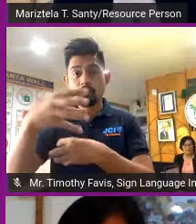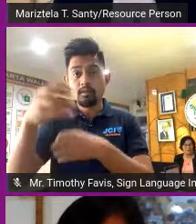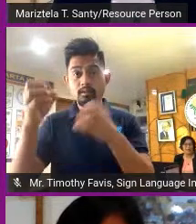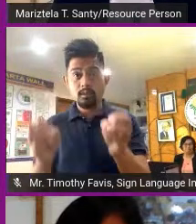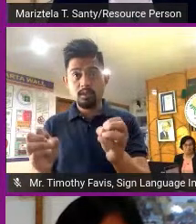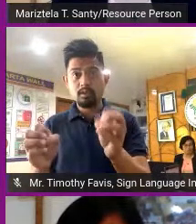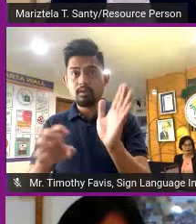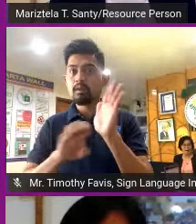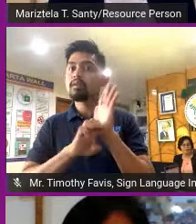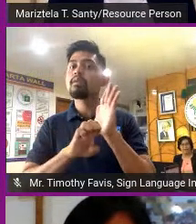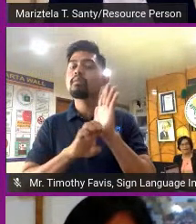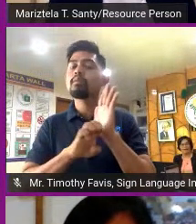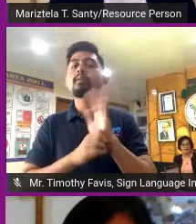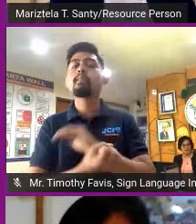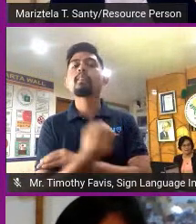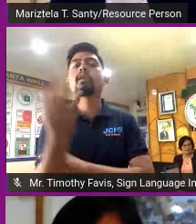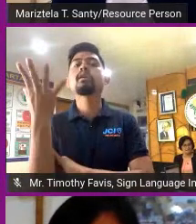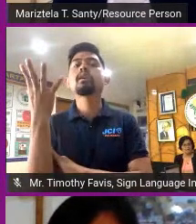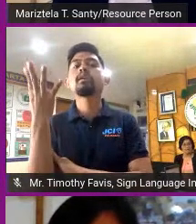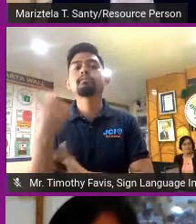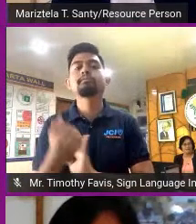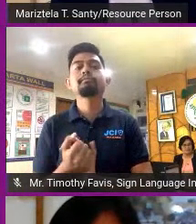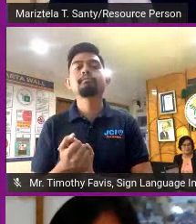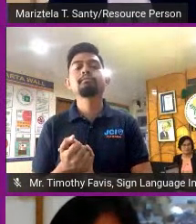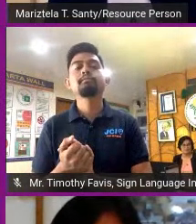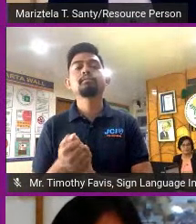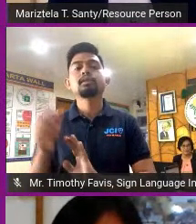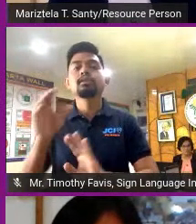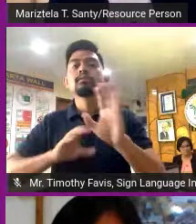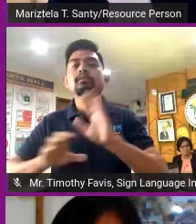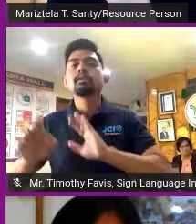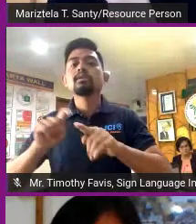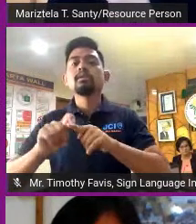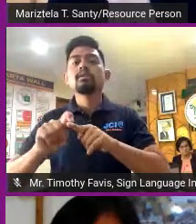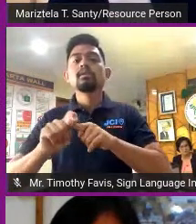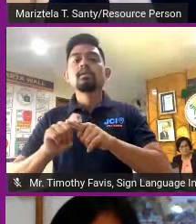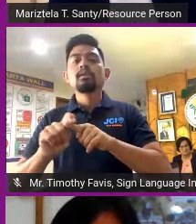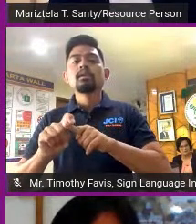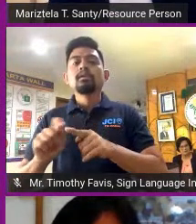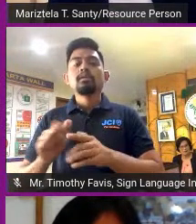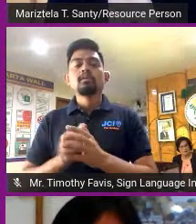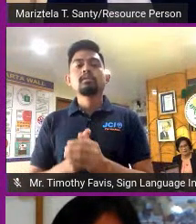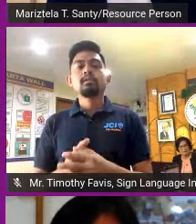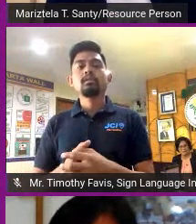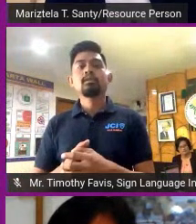lang, ilan po ba ang nakapag-conduct na ng mga trainings?